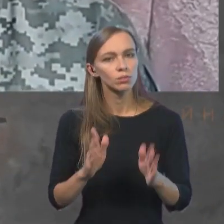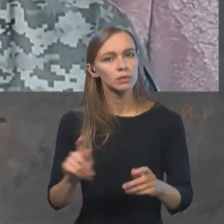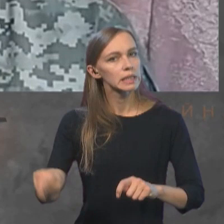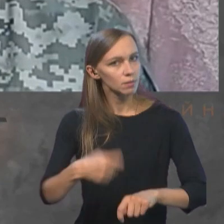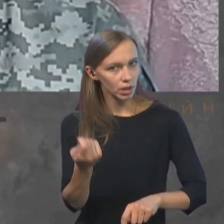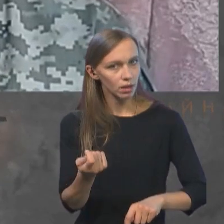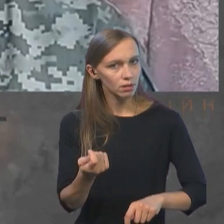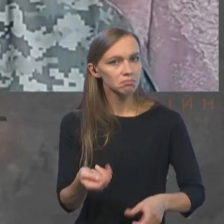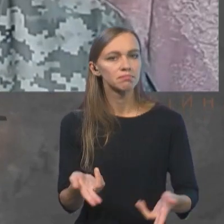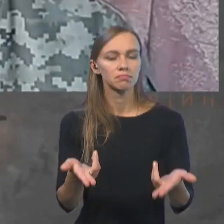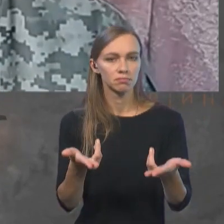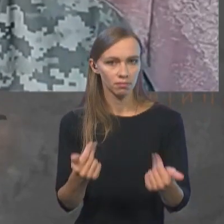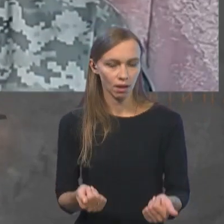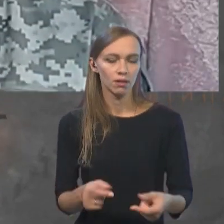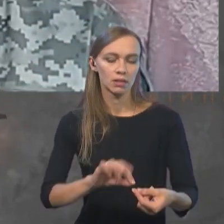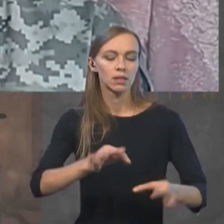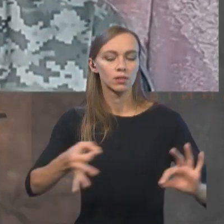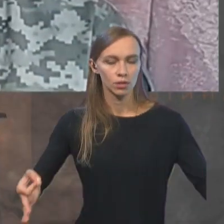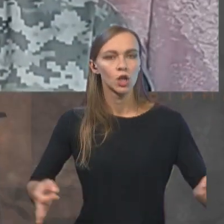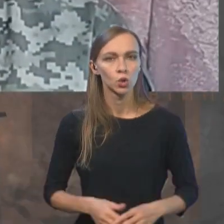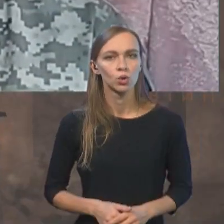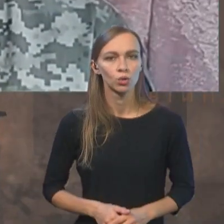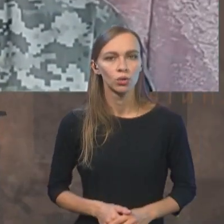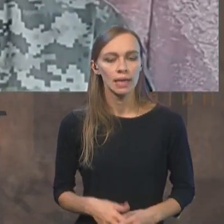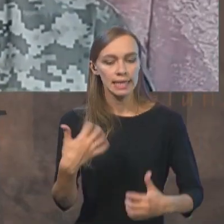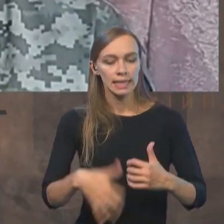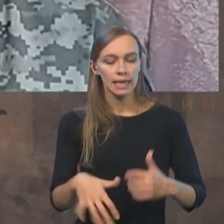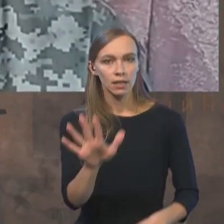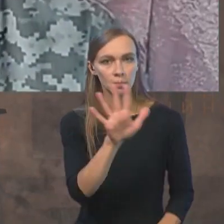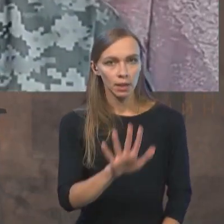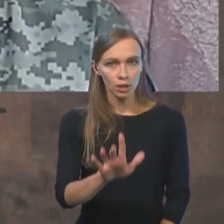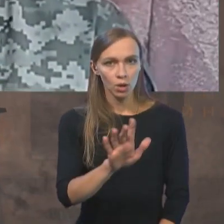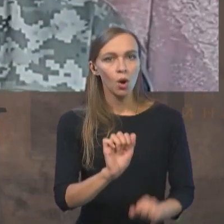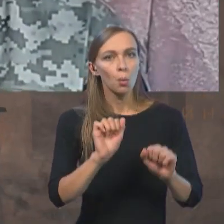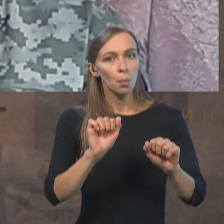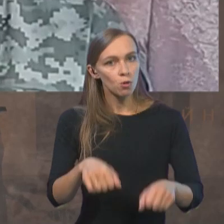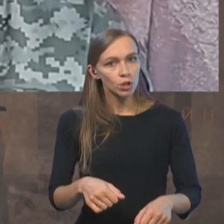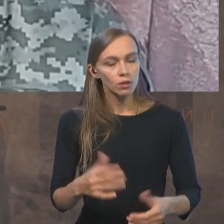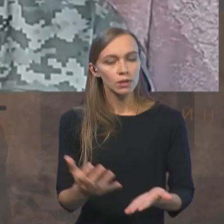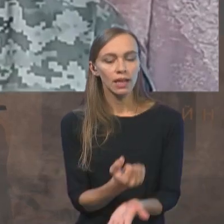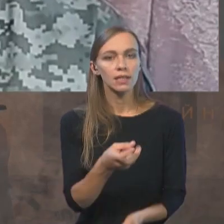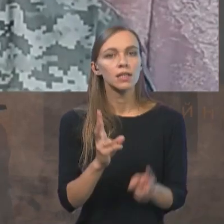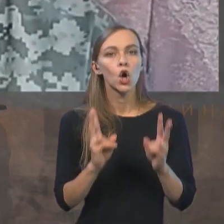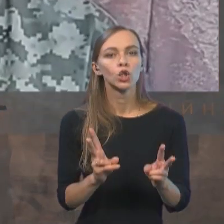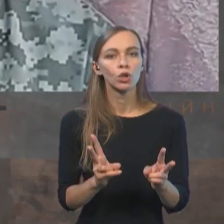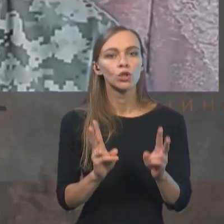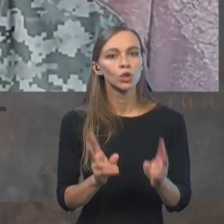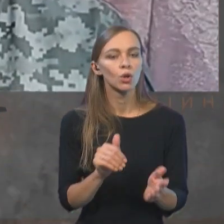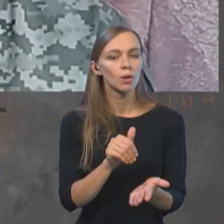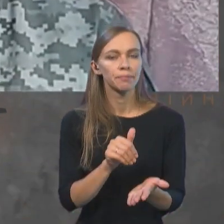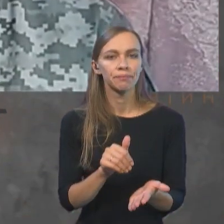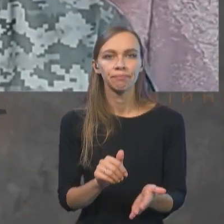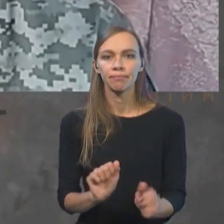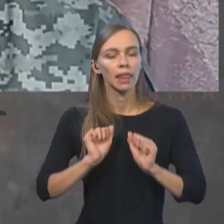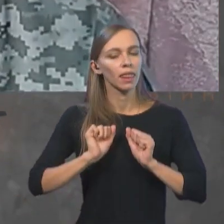у цьому ланцюжку може. Я навіть думаю, що серед п'ятьох, можливо, знайдеться хтось, хто не відважиться